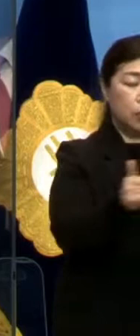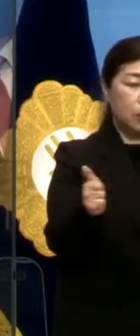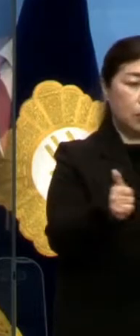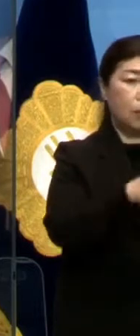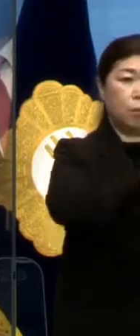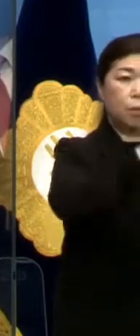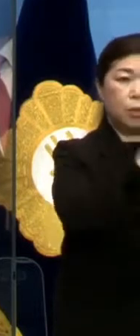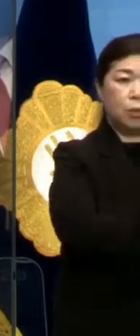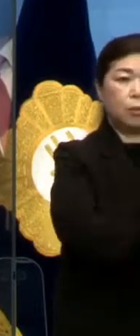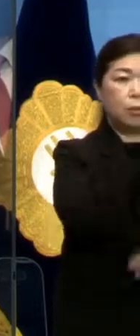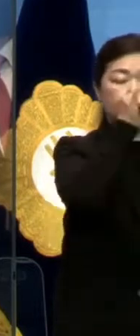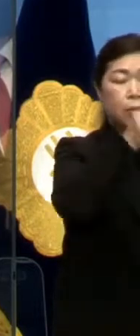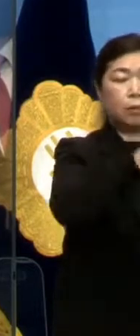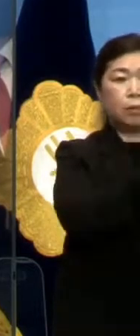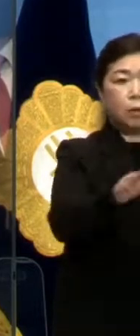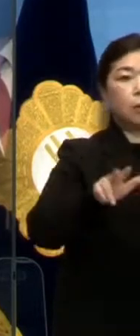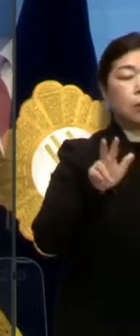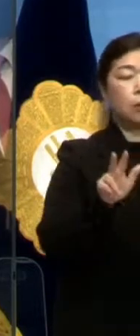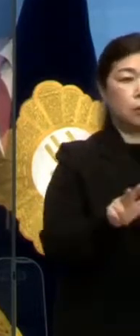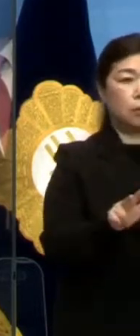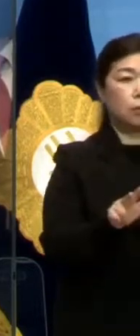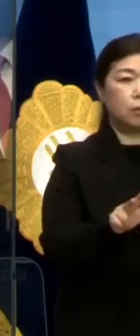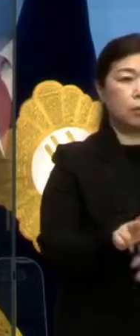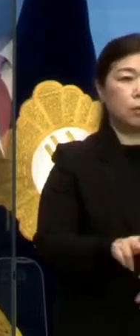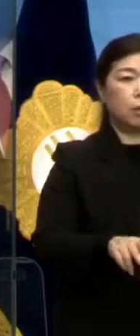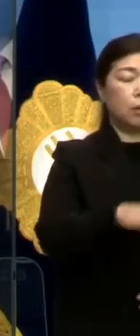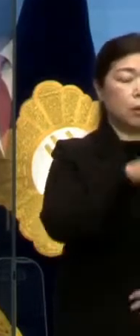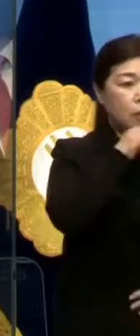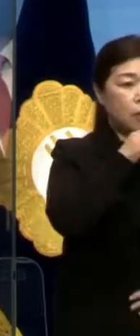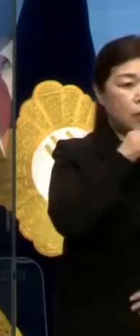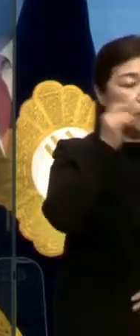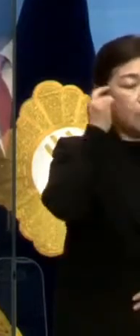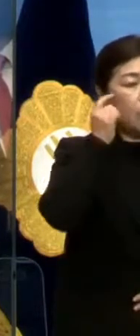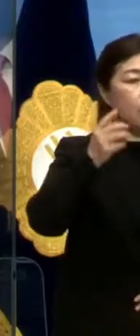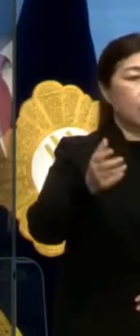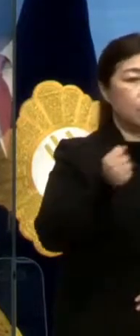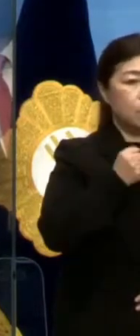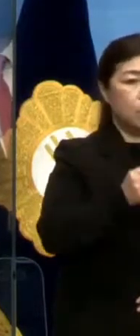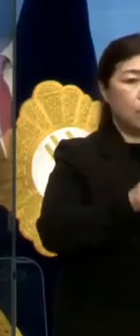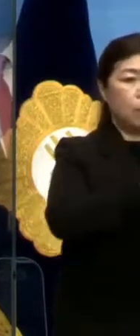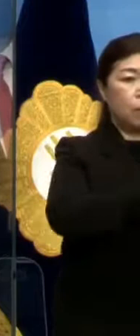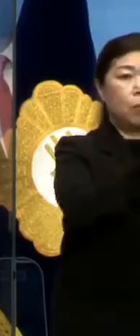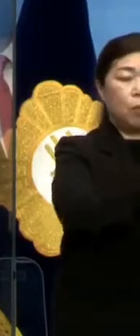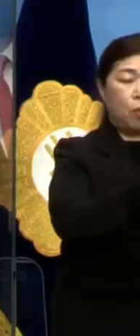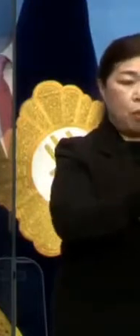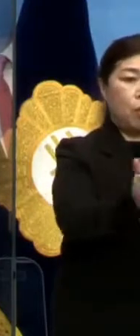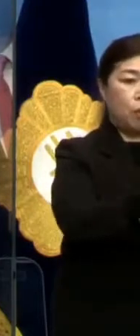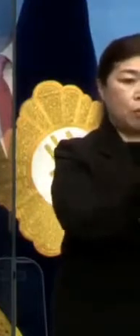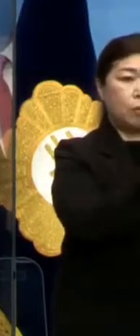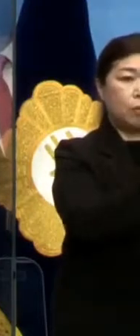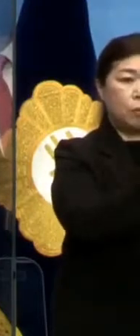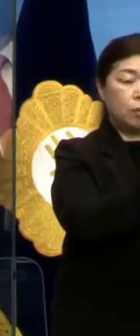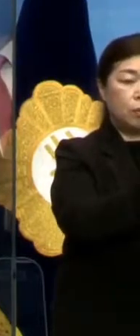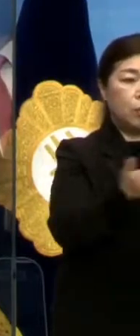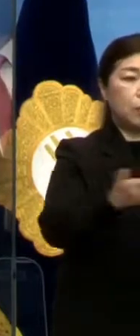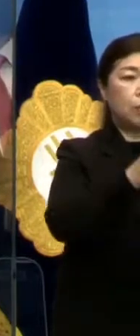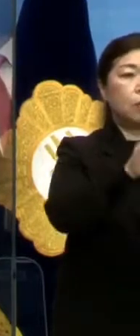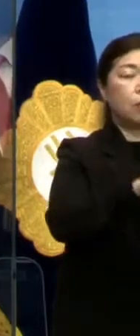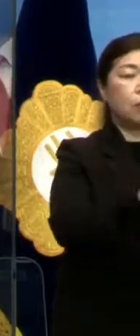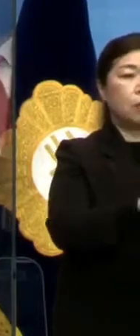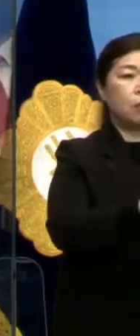농업인이 제외되는 등 이제는 당연하다는 듯한 농업에 대한 홀대로 많은